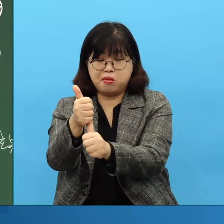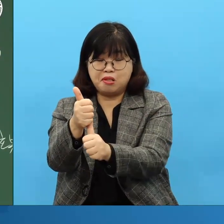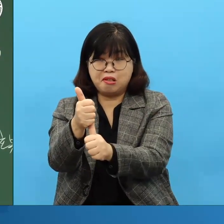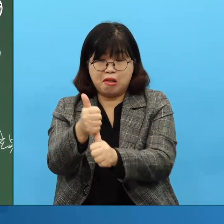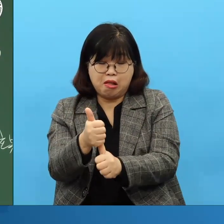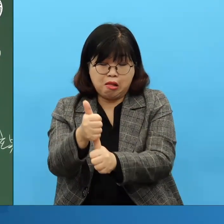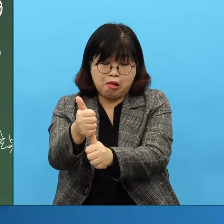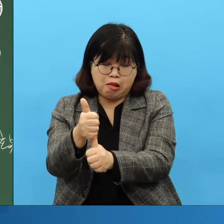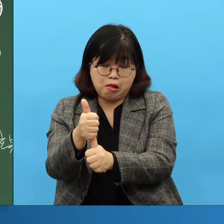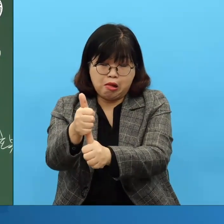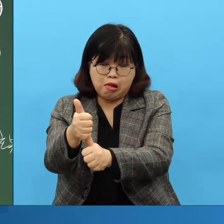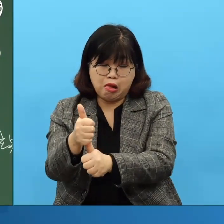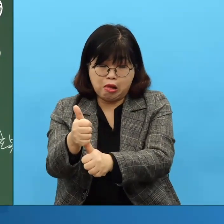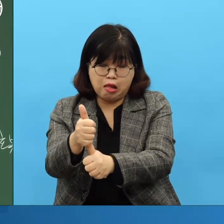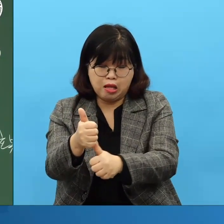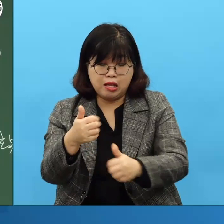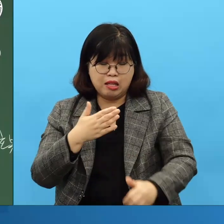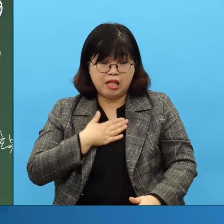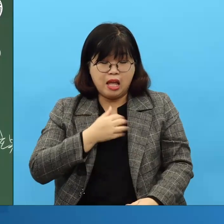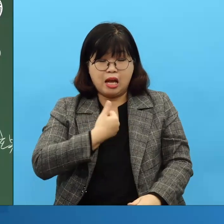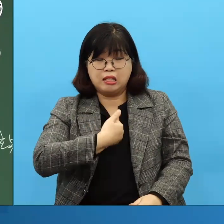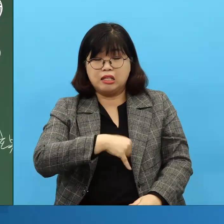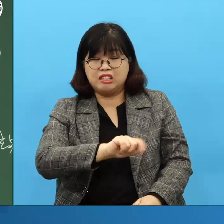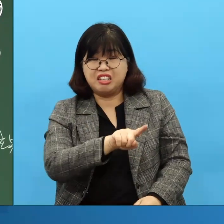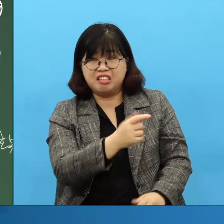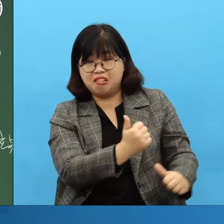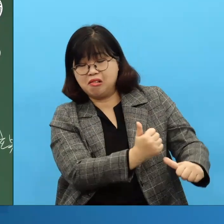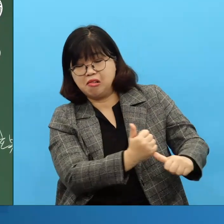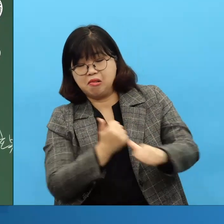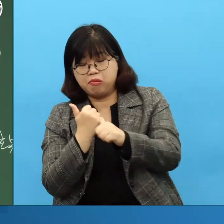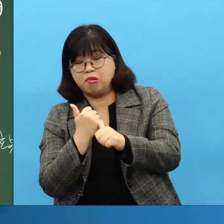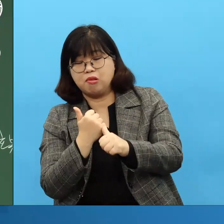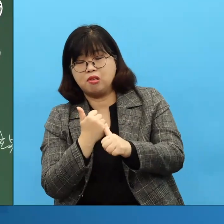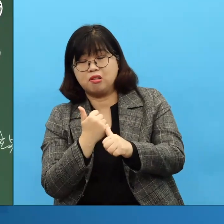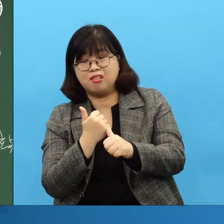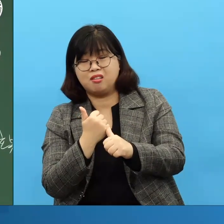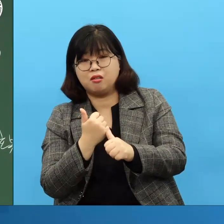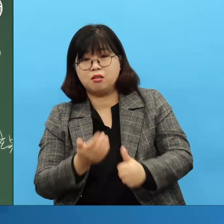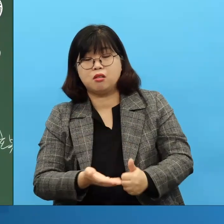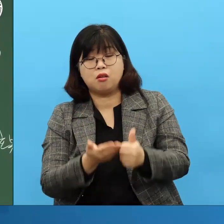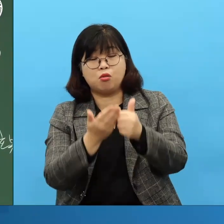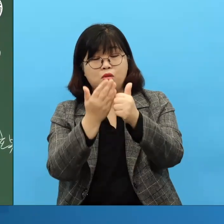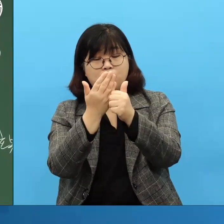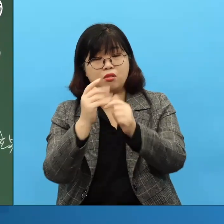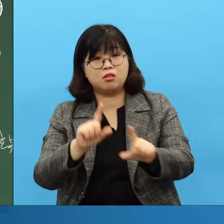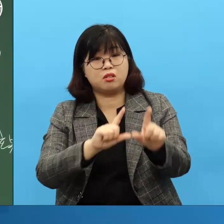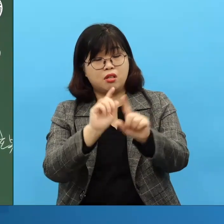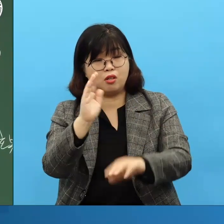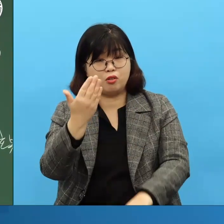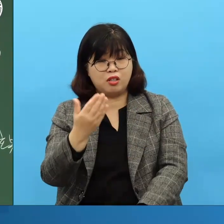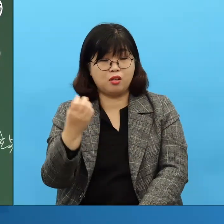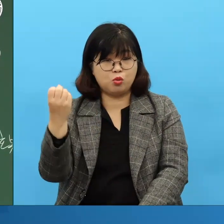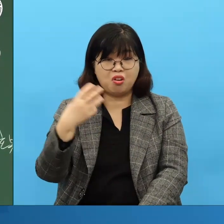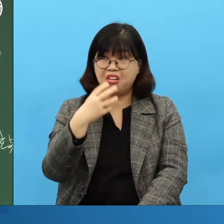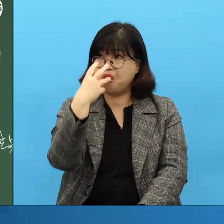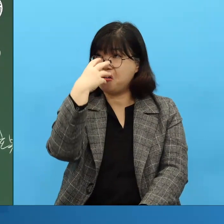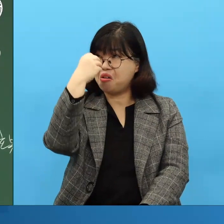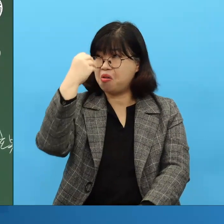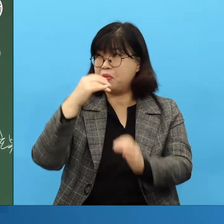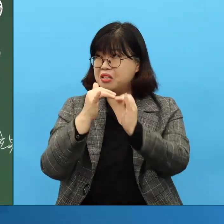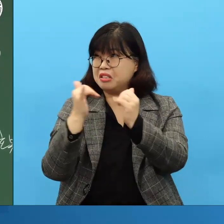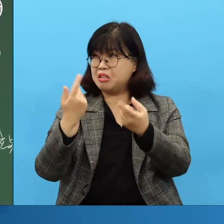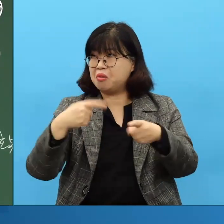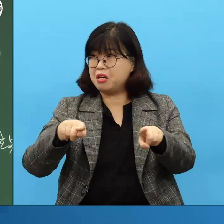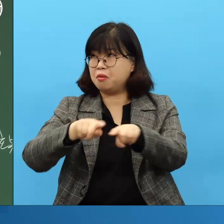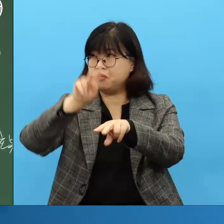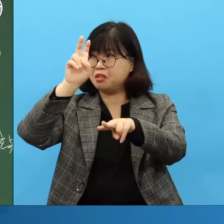who are not blessed have no choice but to stand in the way of sinners to raise their children. 그리고 늘 오만한 자리에 앉아서 그 사람들과 같이 살아야 돼요. They have no